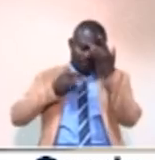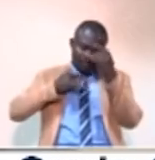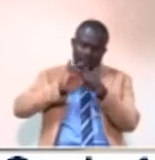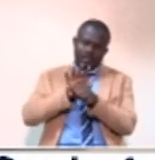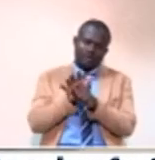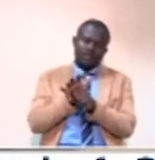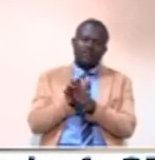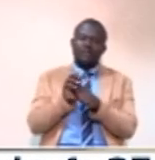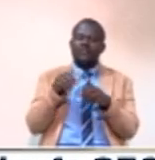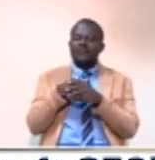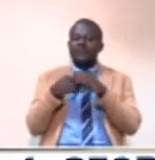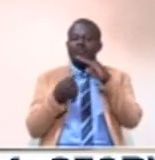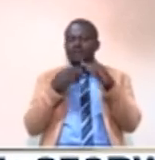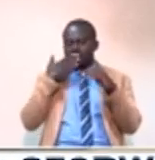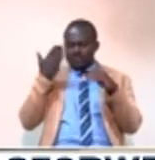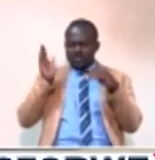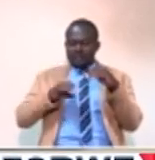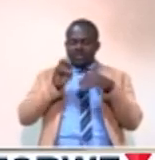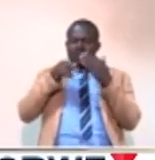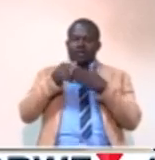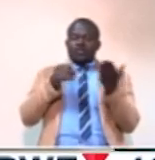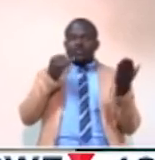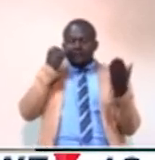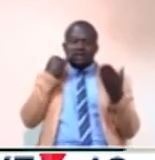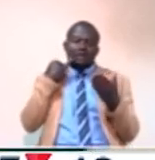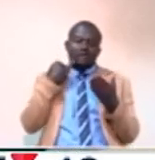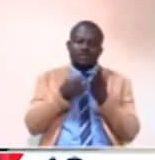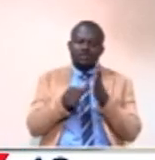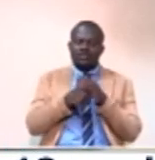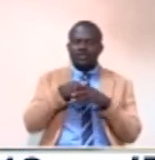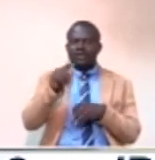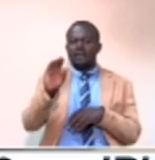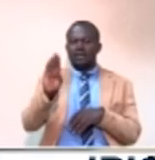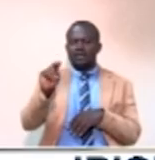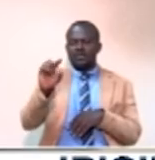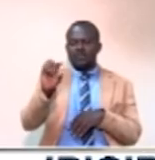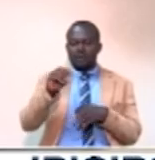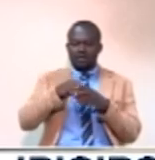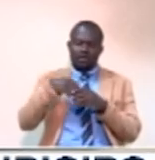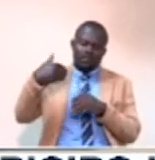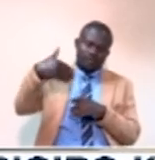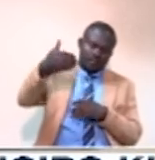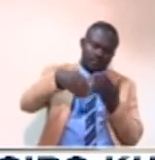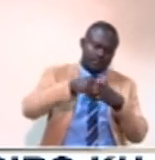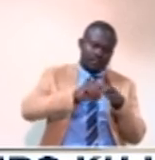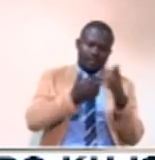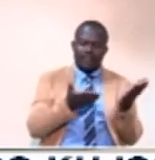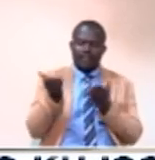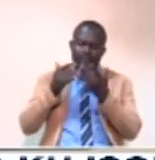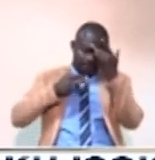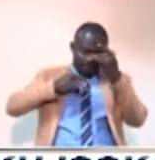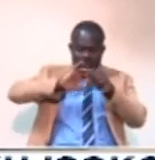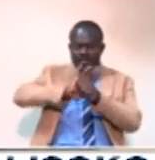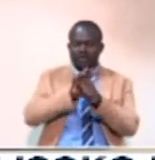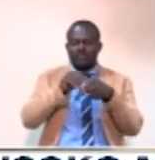bari muri leta critique cyangwa muri severe cases. Ibyo ni ibitaro bya Kibungo, ubugera uyu munsi byatangiye kwakira abarwayi ba COVID